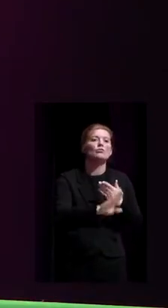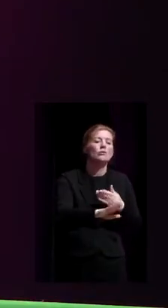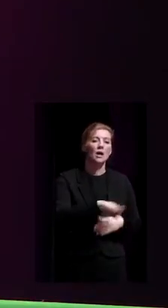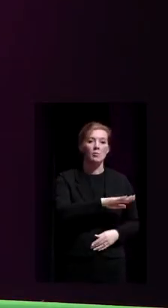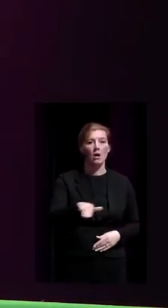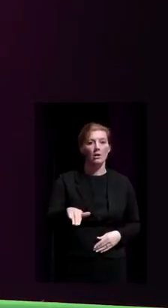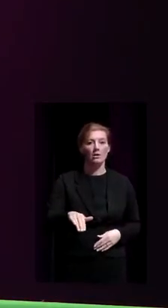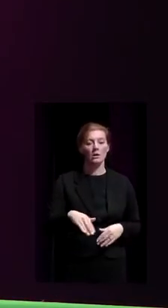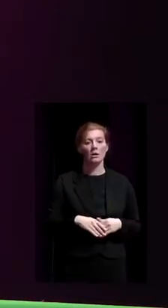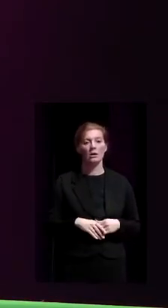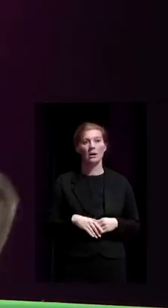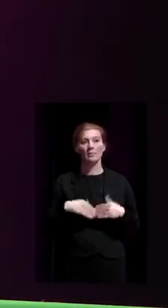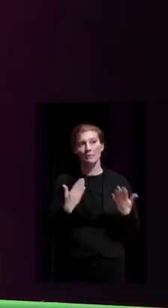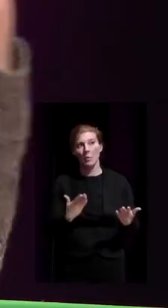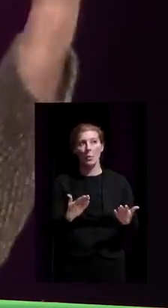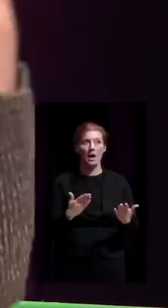barn får